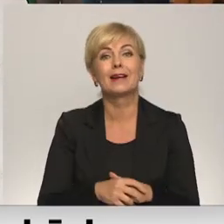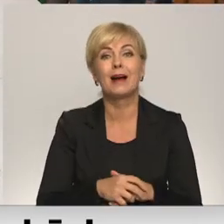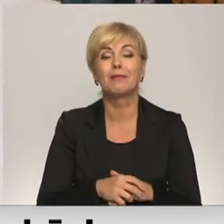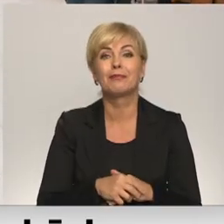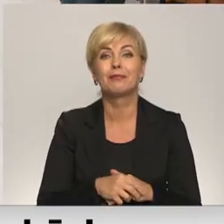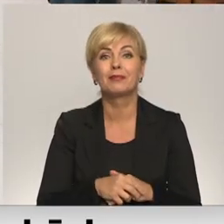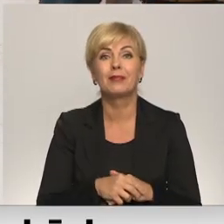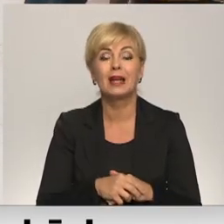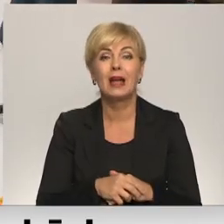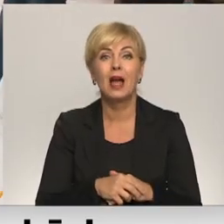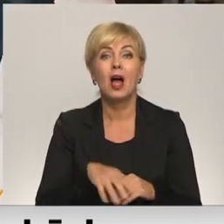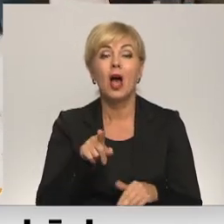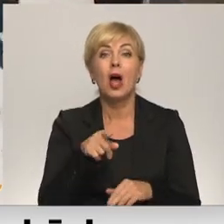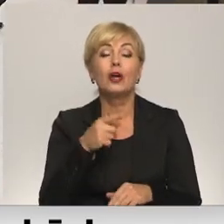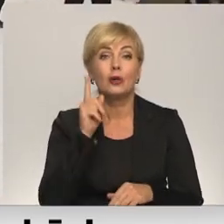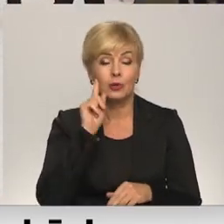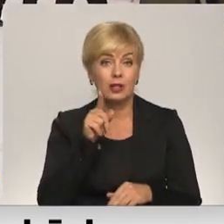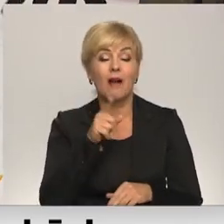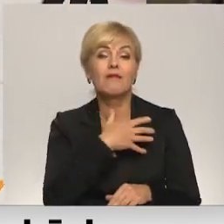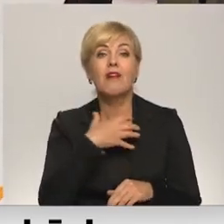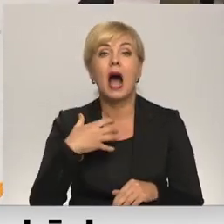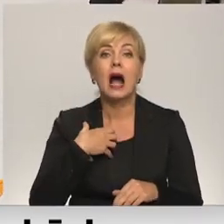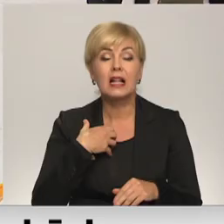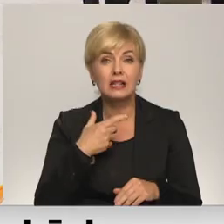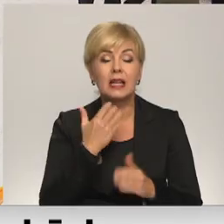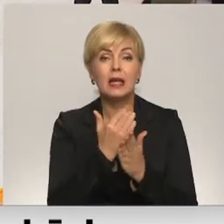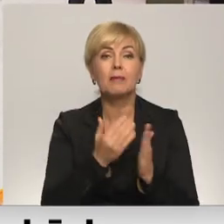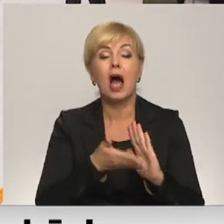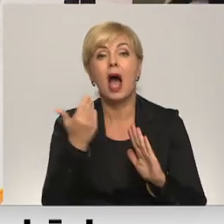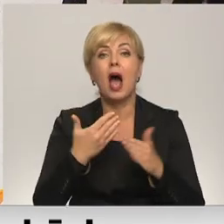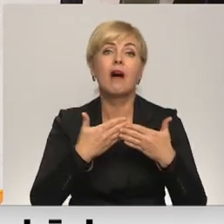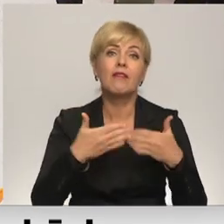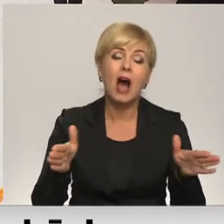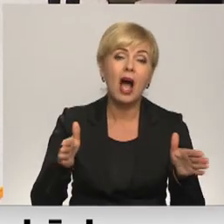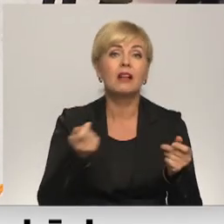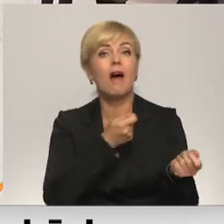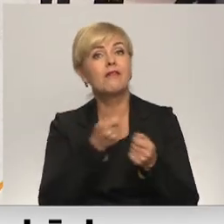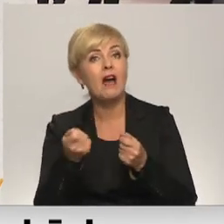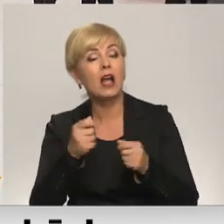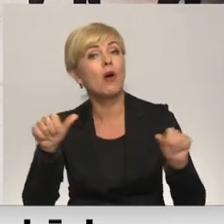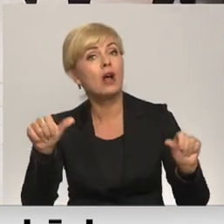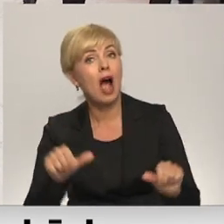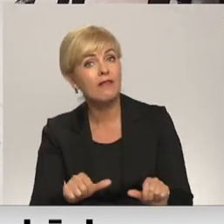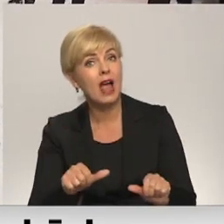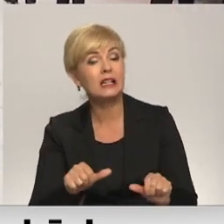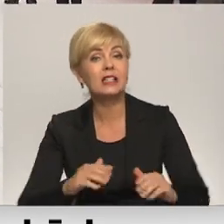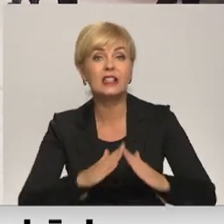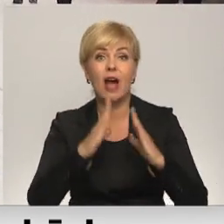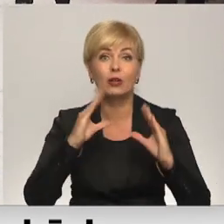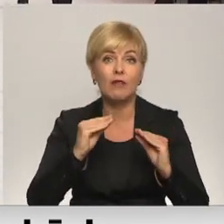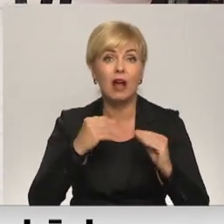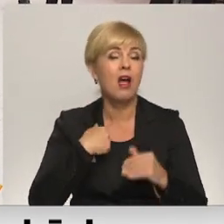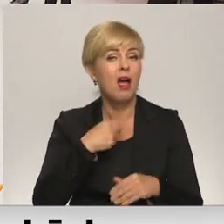kaut kādā veidā ietekmēt tas, ka valdība ir mīkstinājusi noteikumus uz svētkiem, ka būs atvērti lielveikalos veikali, kafēnītes svētku vakarā? Es nezinu,